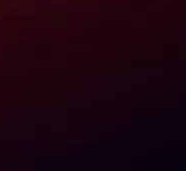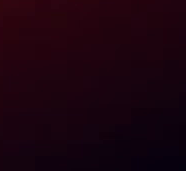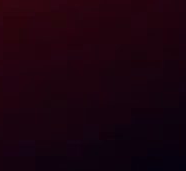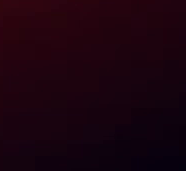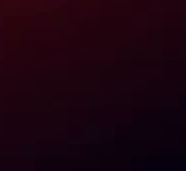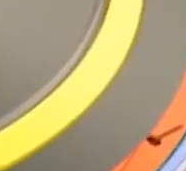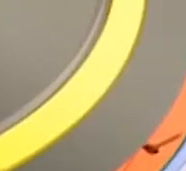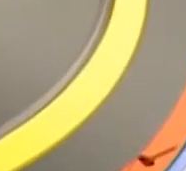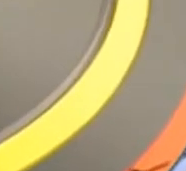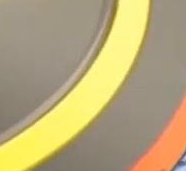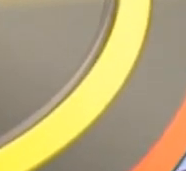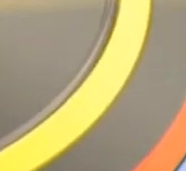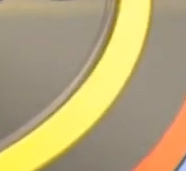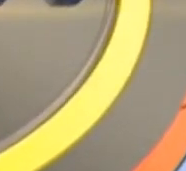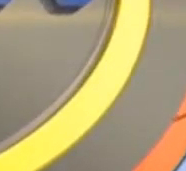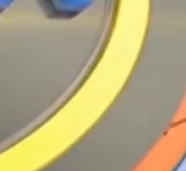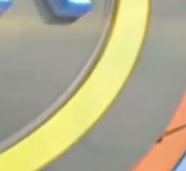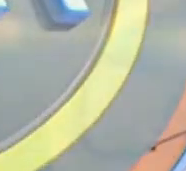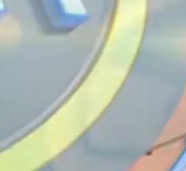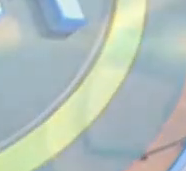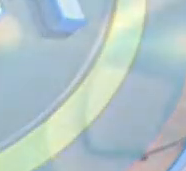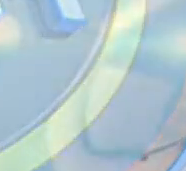partner.